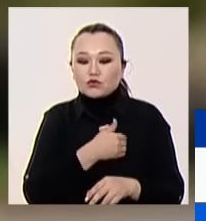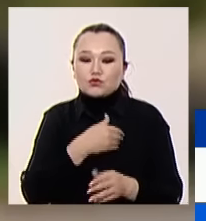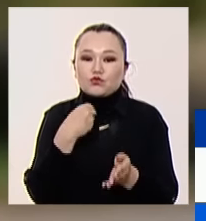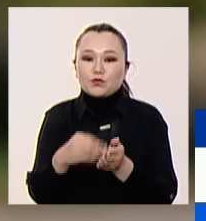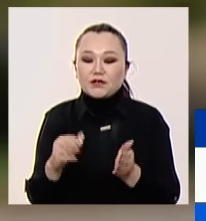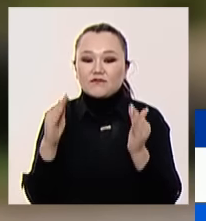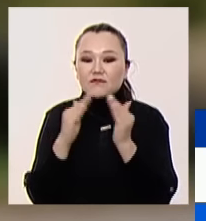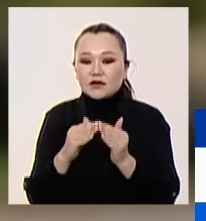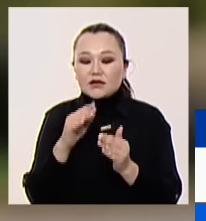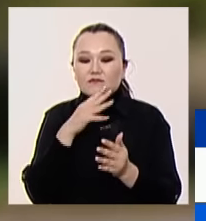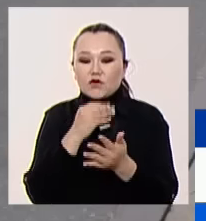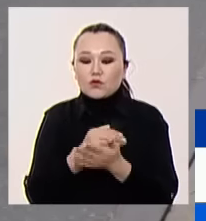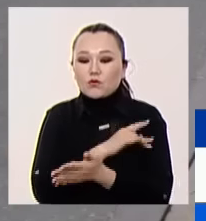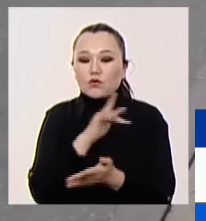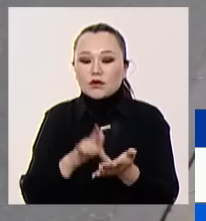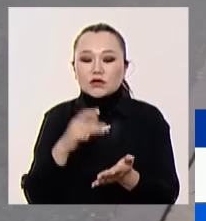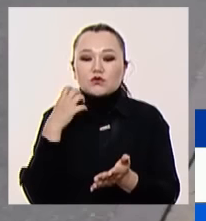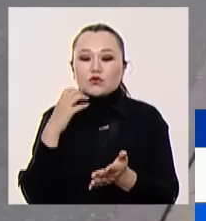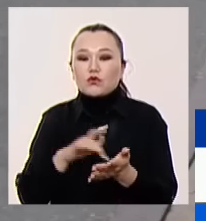ему квартиру в родном городе.